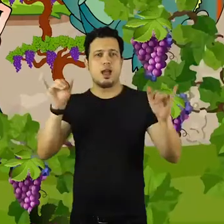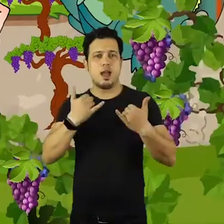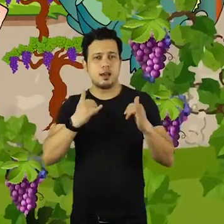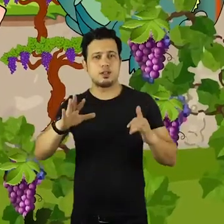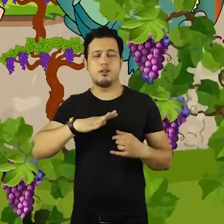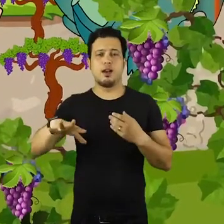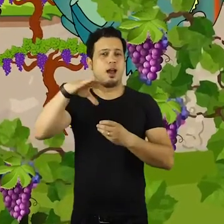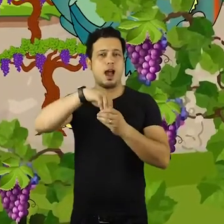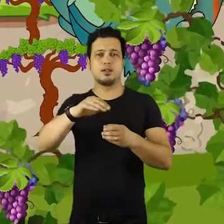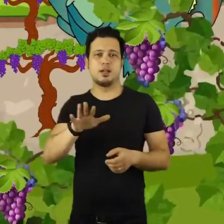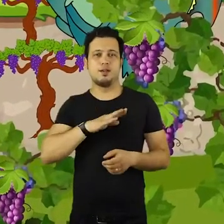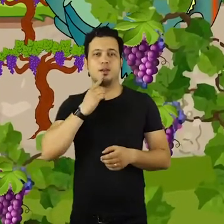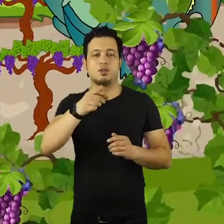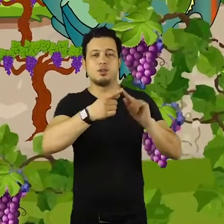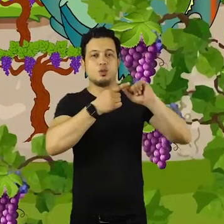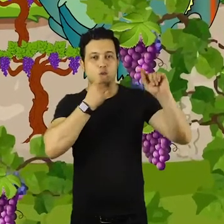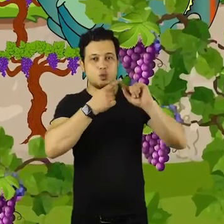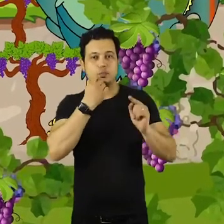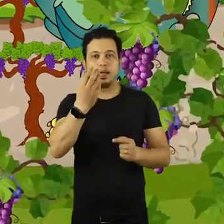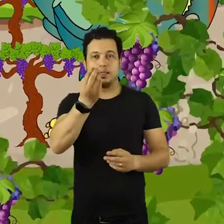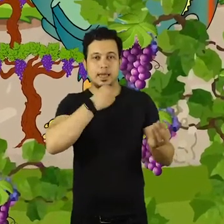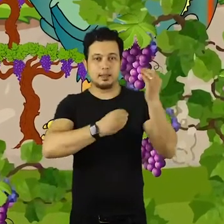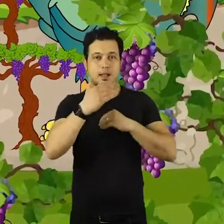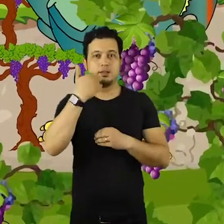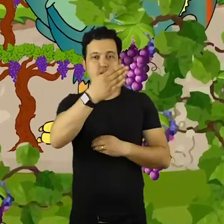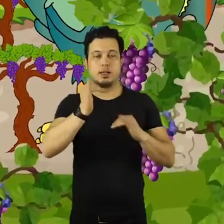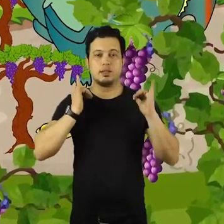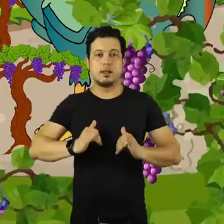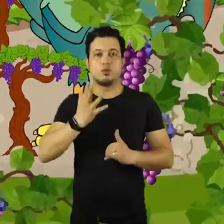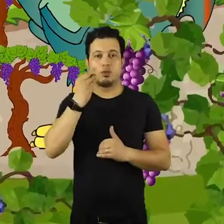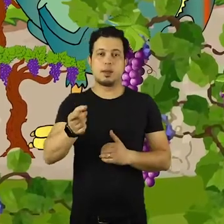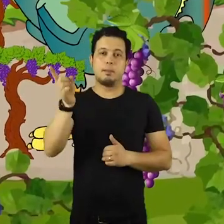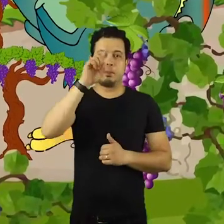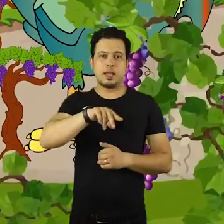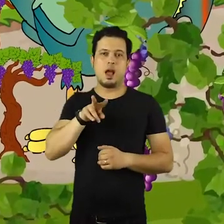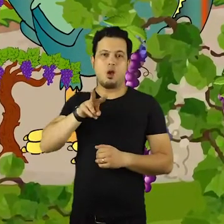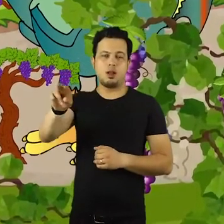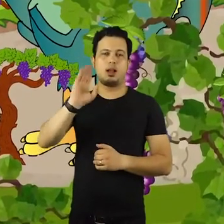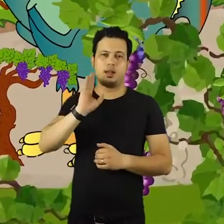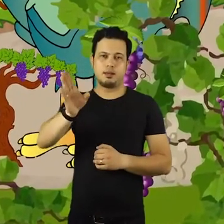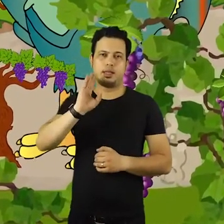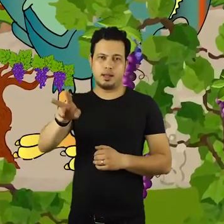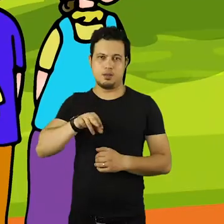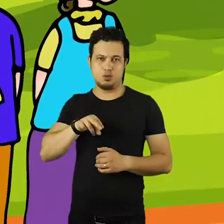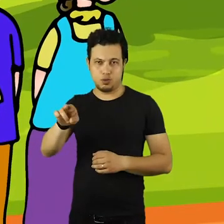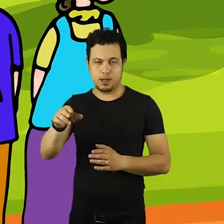eğlence de cabası. Hep birlikte üzümden biraz yedikten sonra dinlenmiş olarak yollarına devam